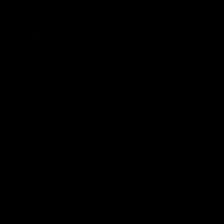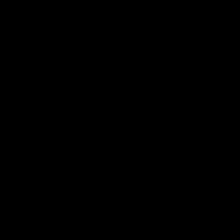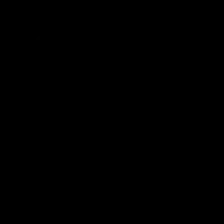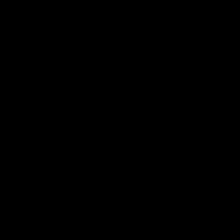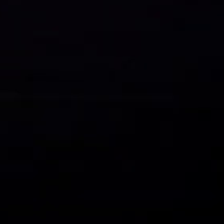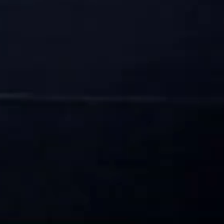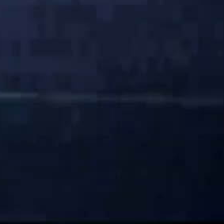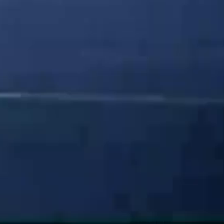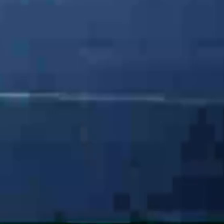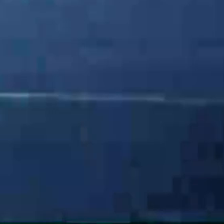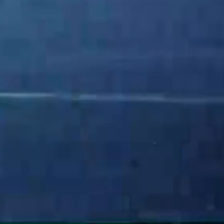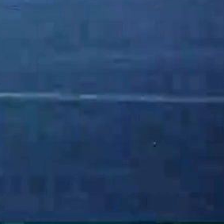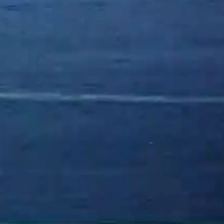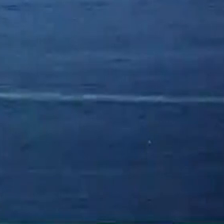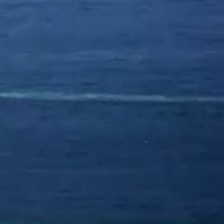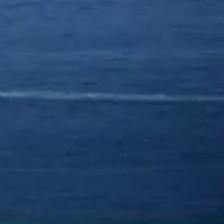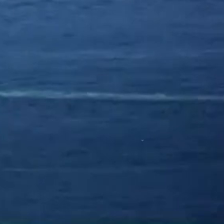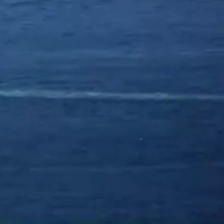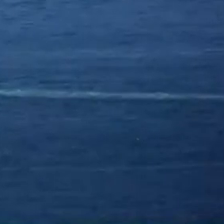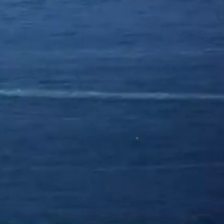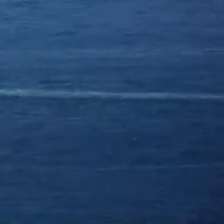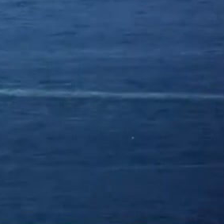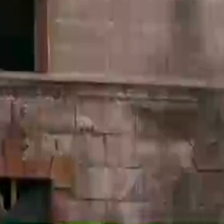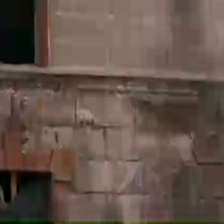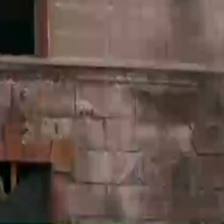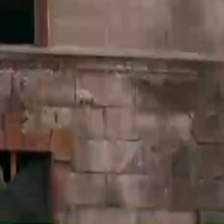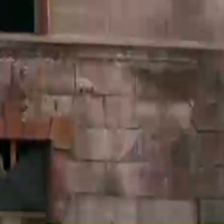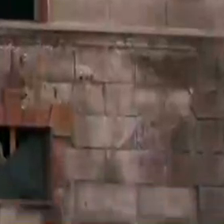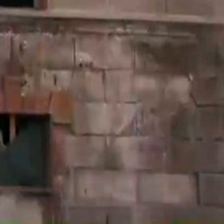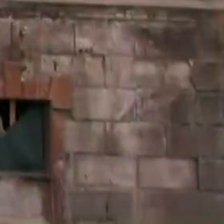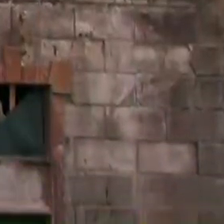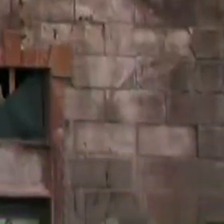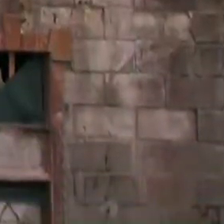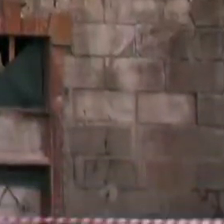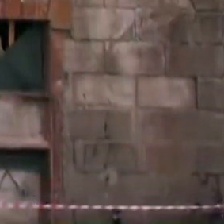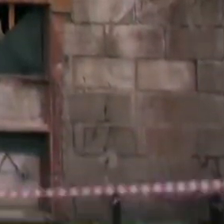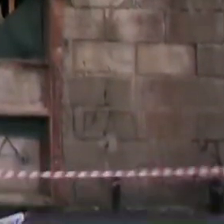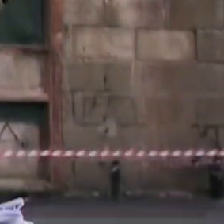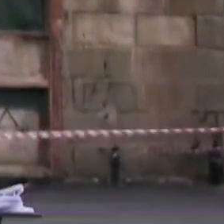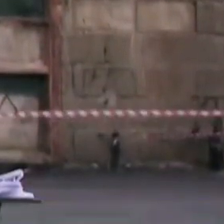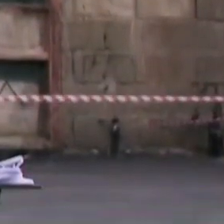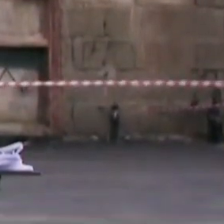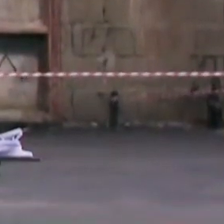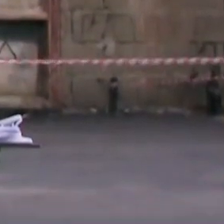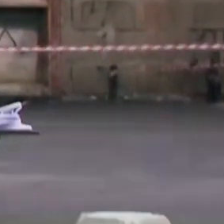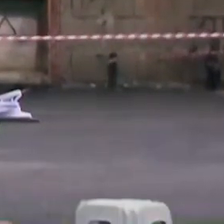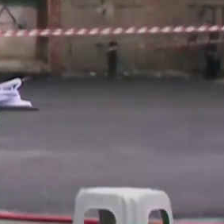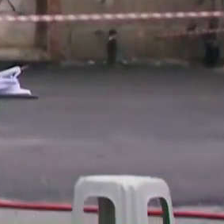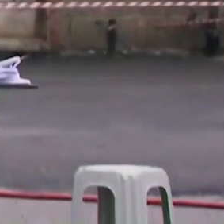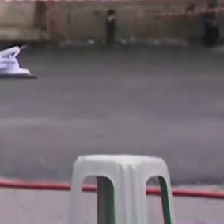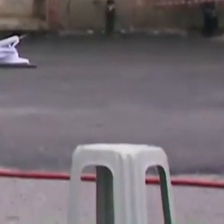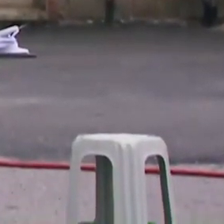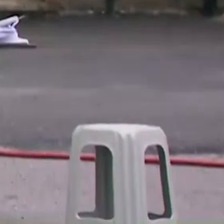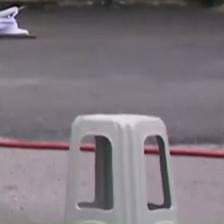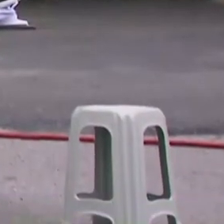...115. bölüm. Gündüz vakti yüksek bir tepeden Kız Kulesi, Üsküdar. Etrafına kırmızı beyaz şerit çekilmiş metruk bir